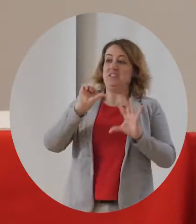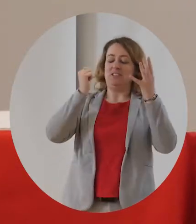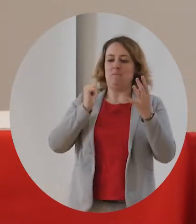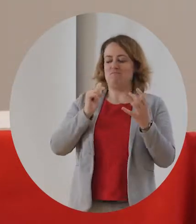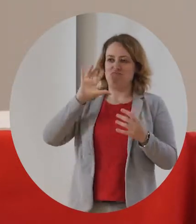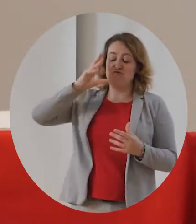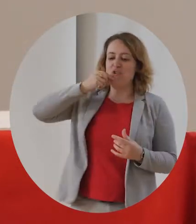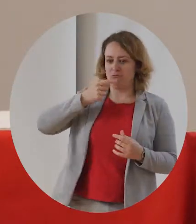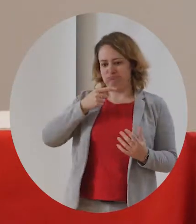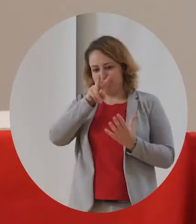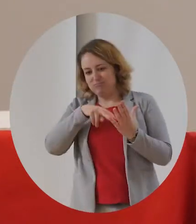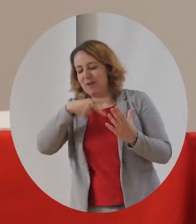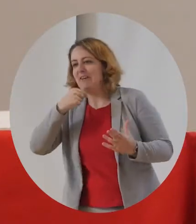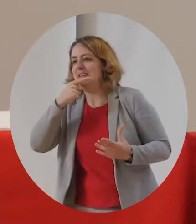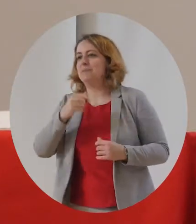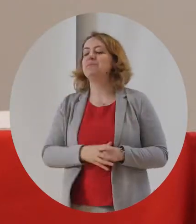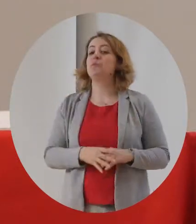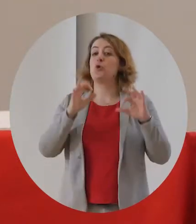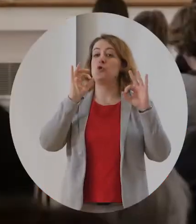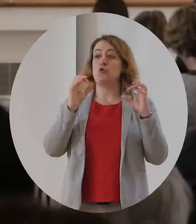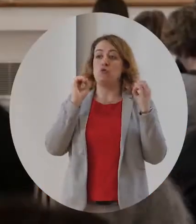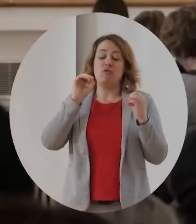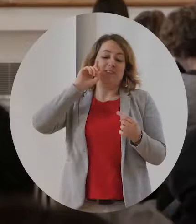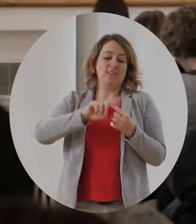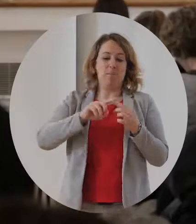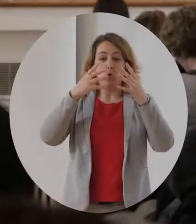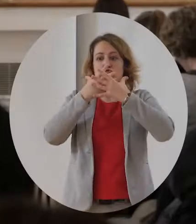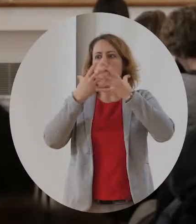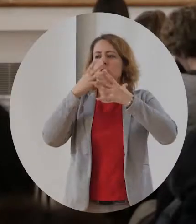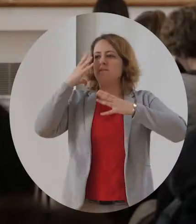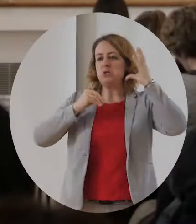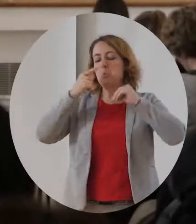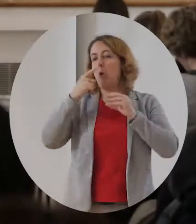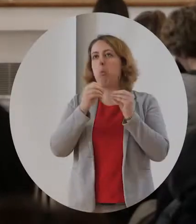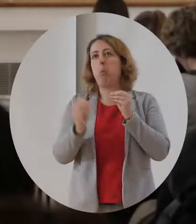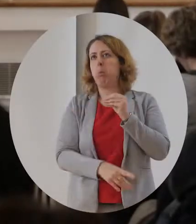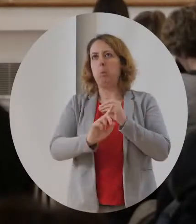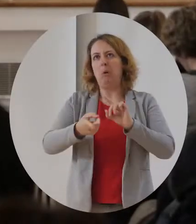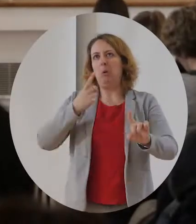les troubles vestibulaires sont souvent sous-estimés, voire même pas du tout